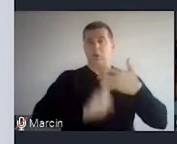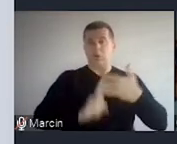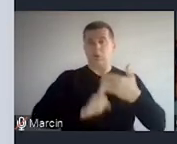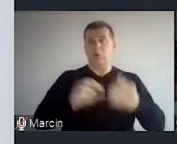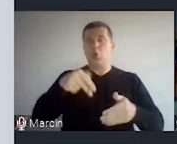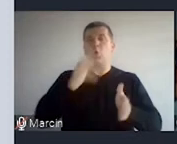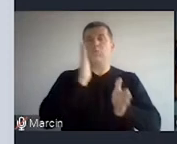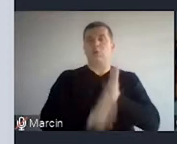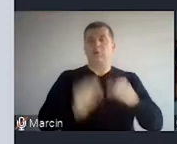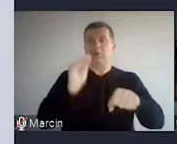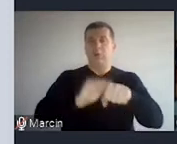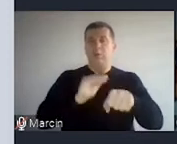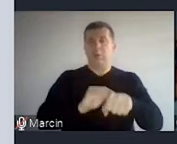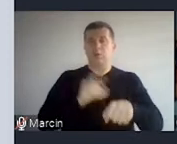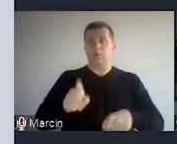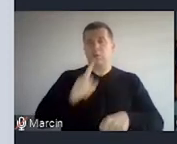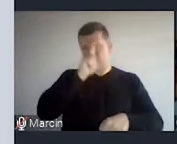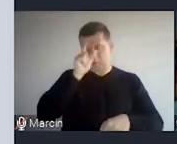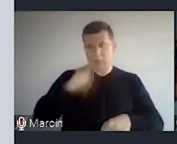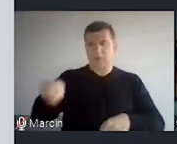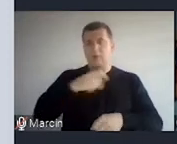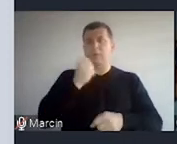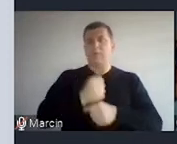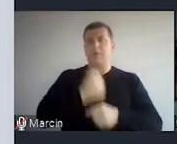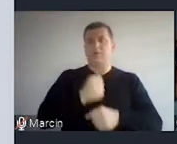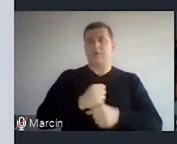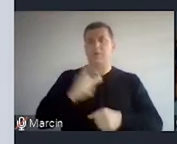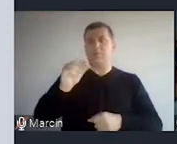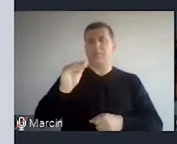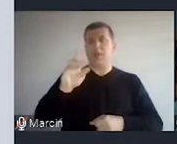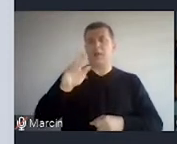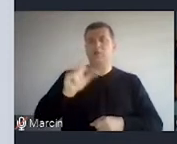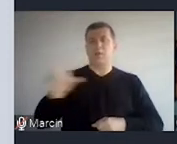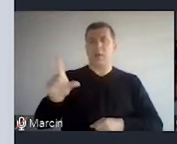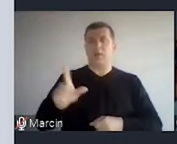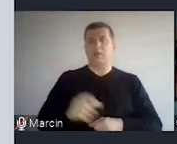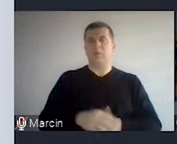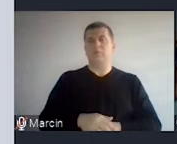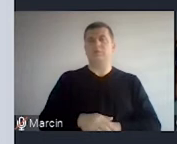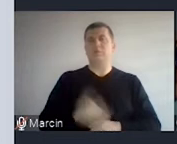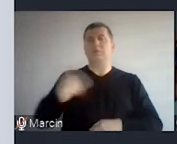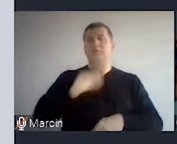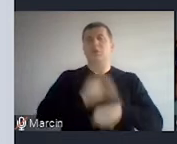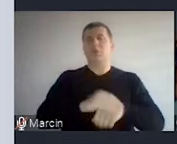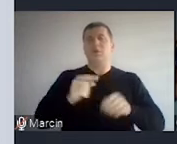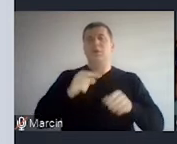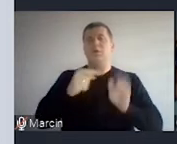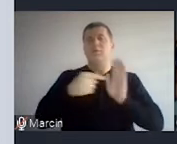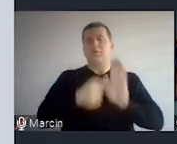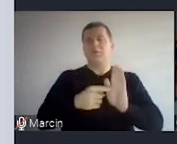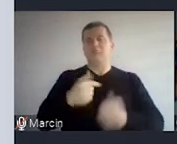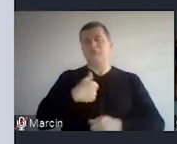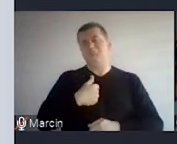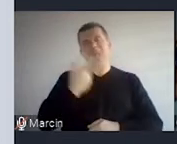uproszczonymi metodami, to personel w takim szerokim znaczeniu, zgodnym z wytycznymi kwalifikowalności, nas nie